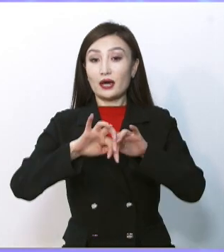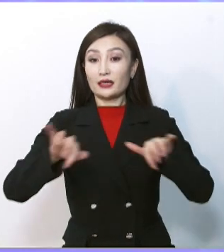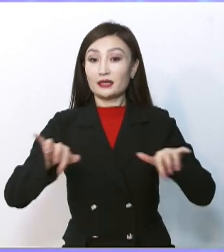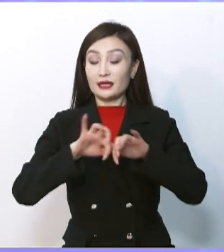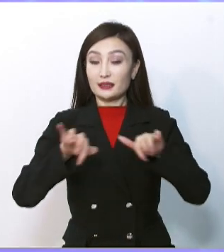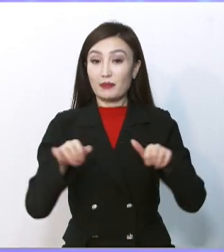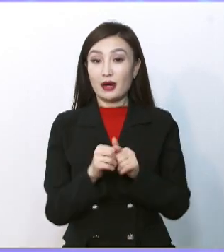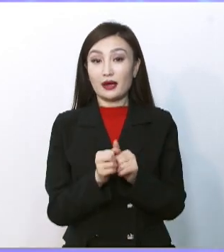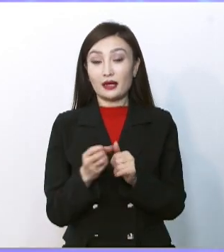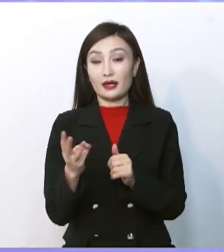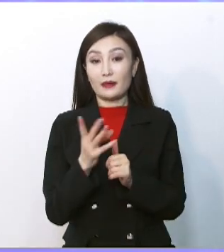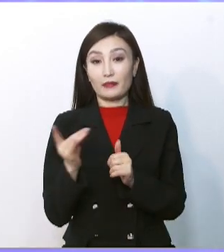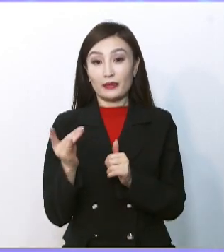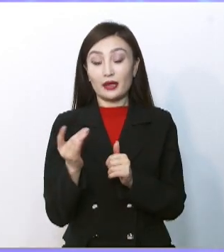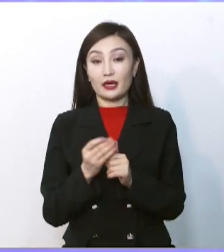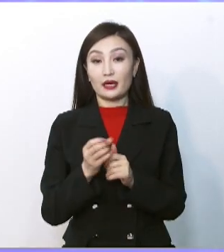разнимали. Мы, конечно,